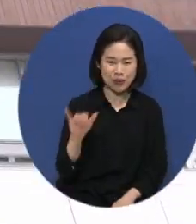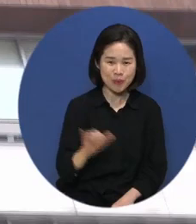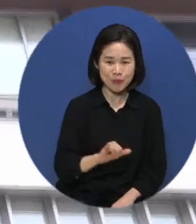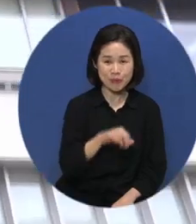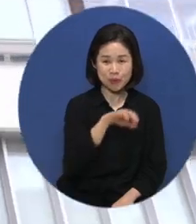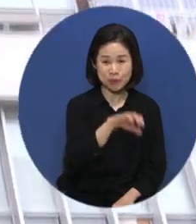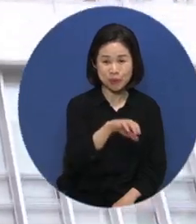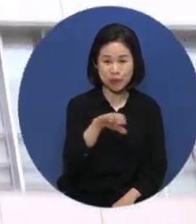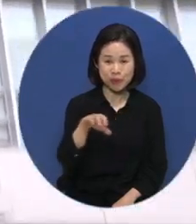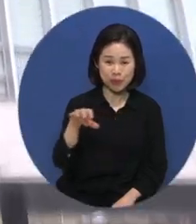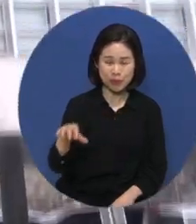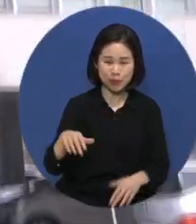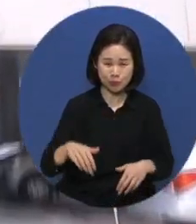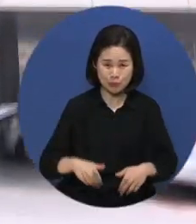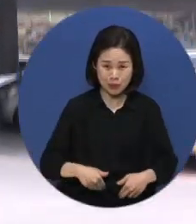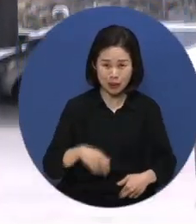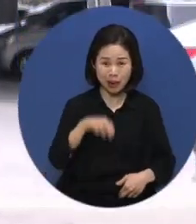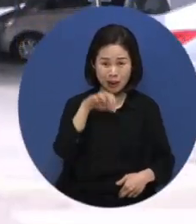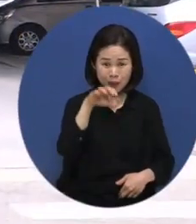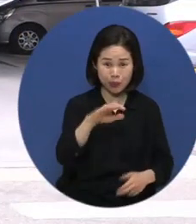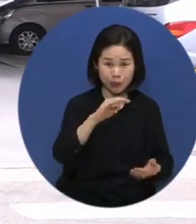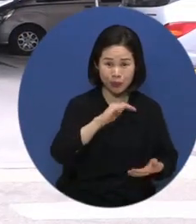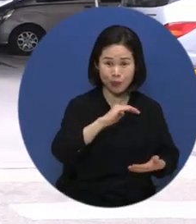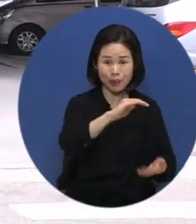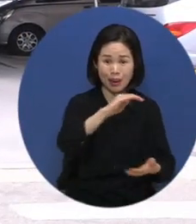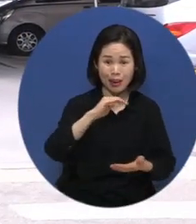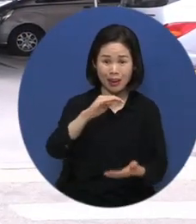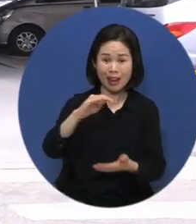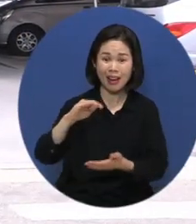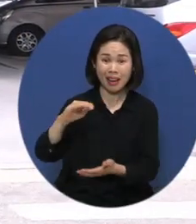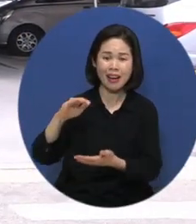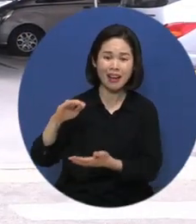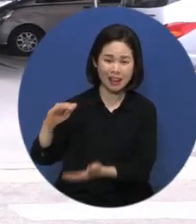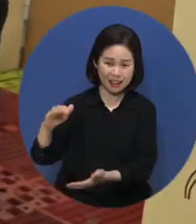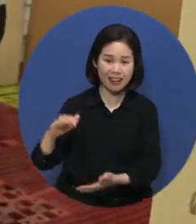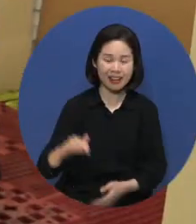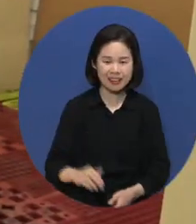필요한 곳을 찾아가 귀하게 쓰일 예정인데요.